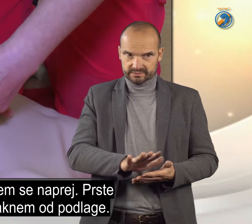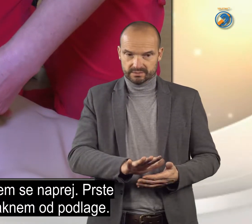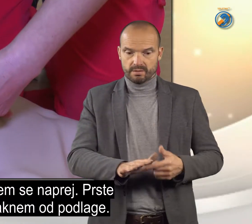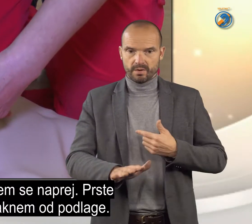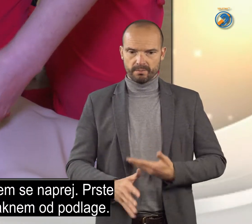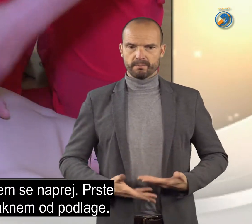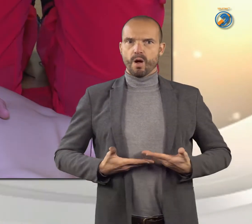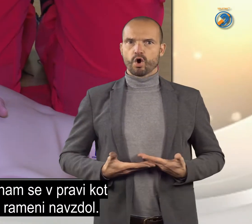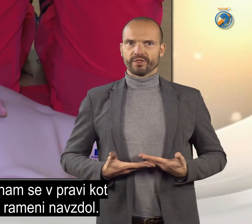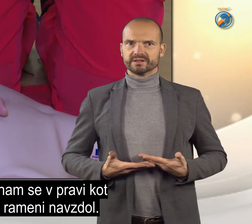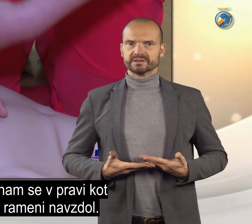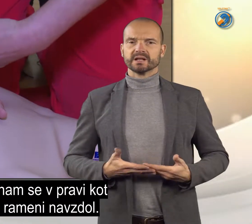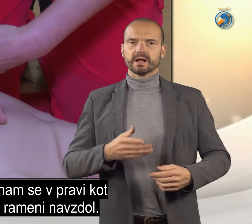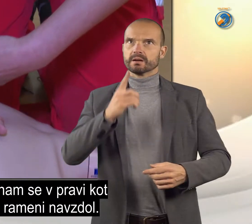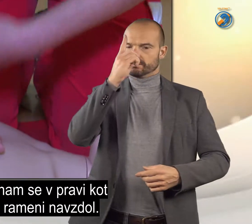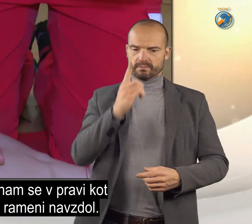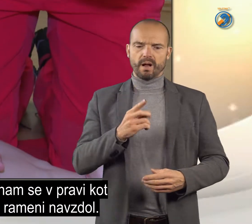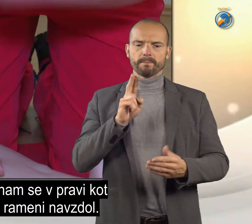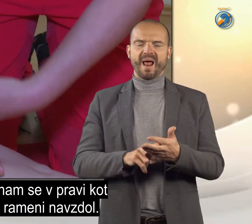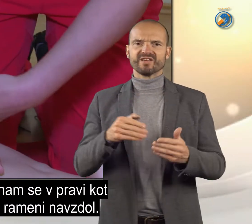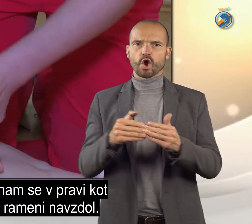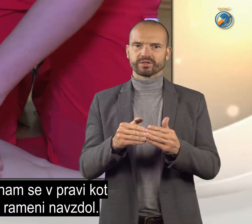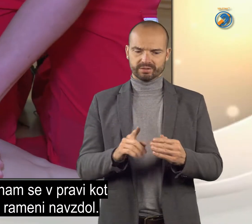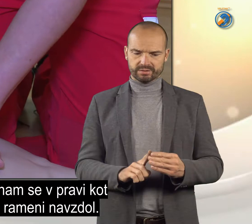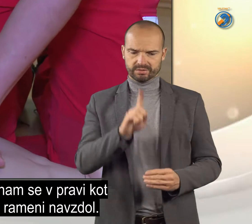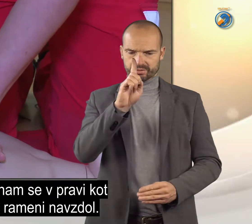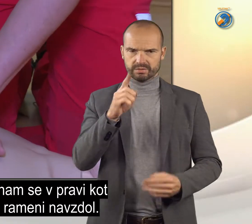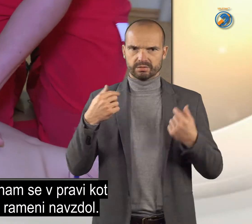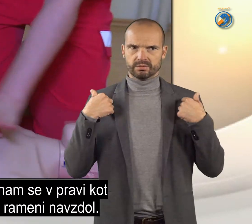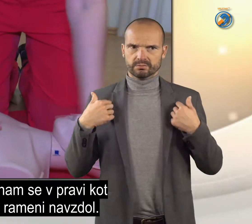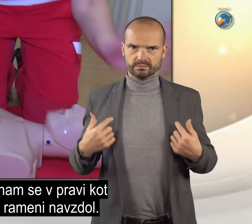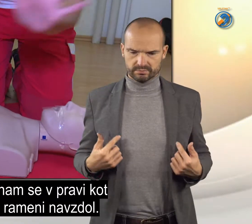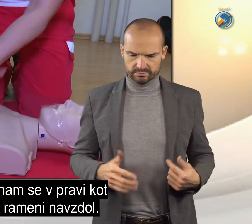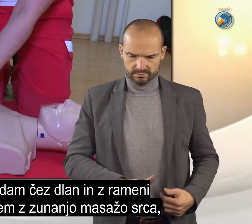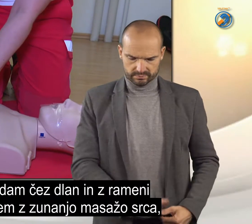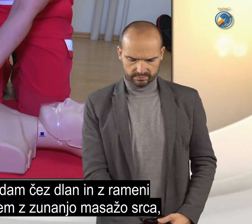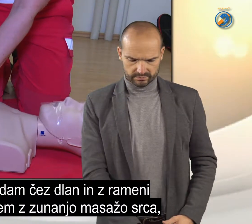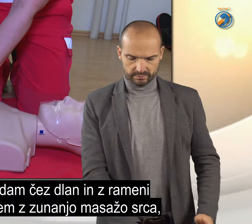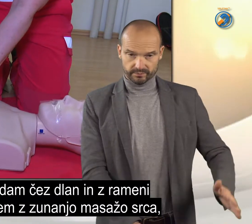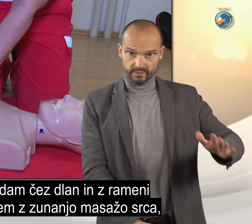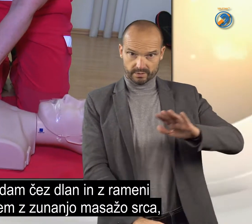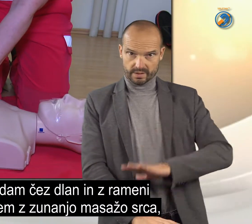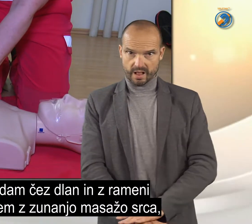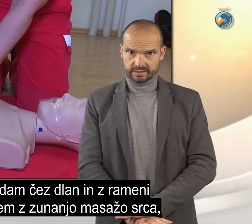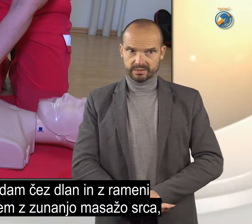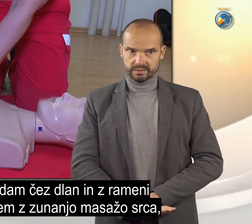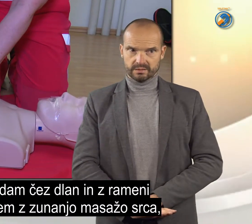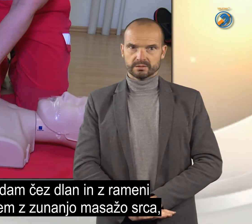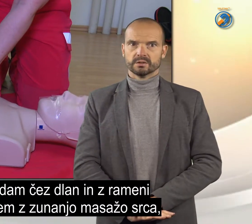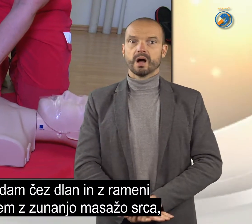od podlage, zravnam se, pravi kot in z rameni navzdol. Drugo roko dam